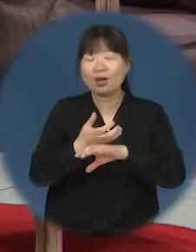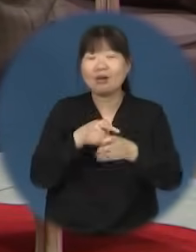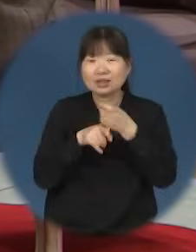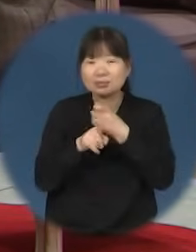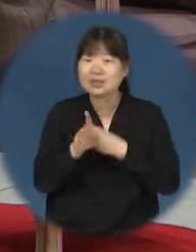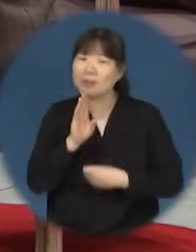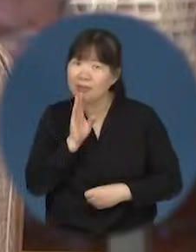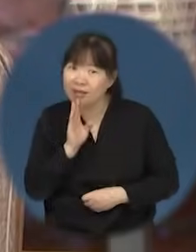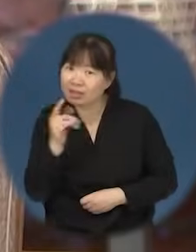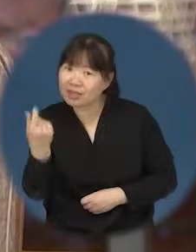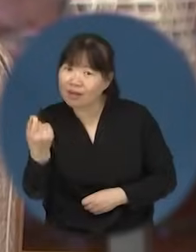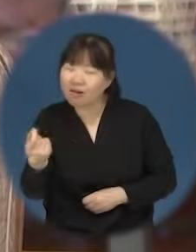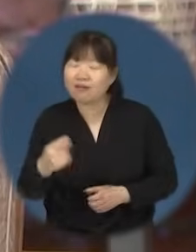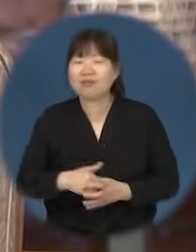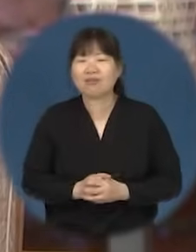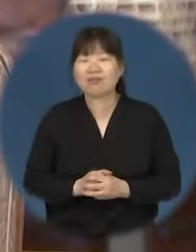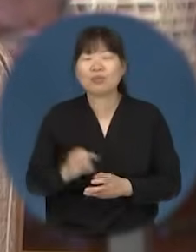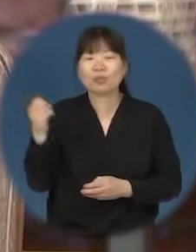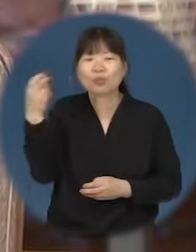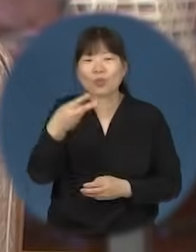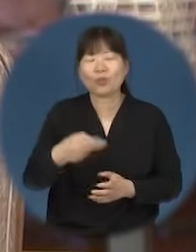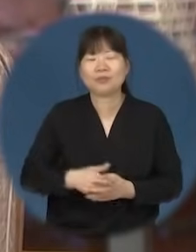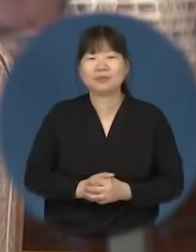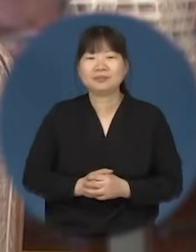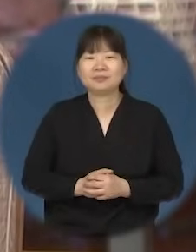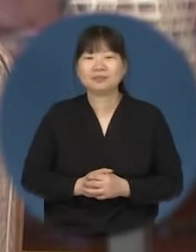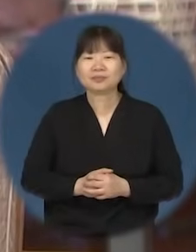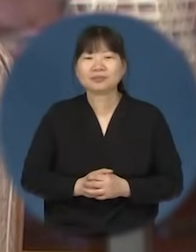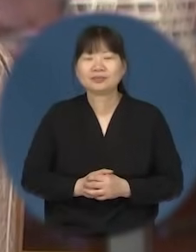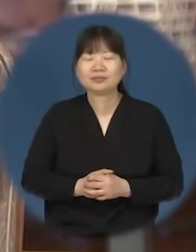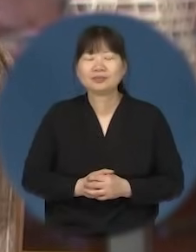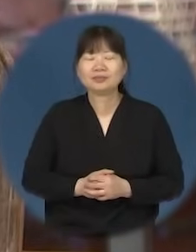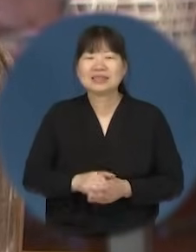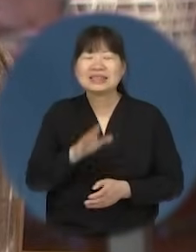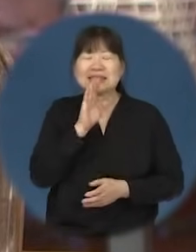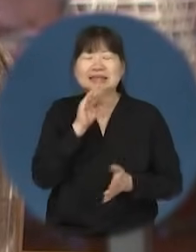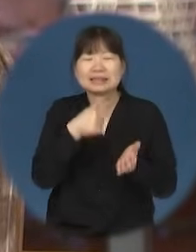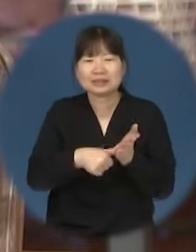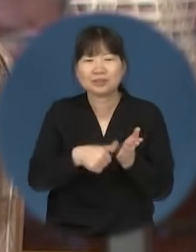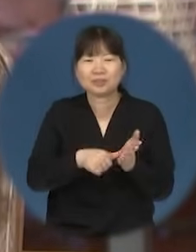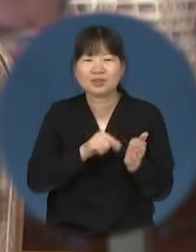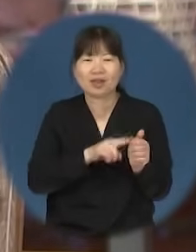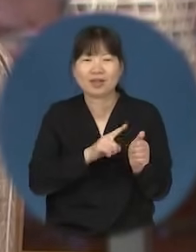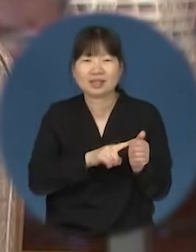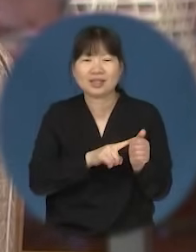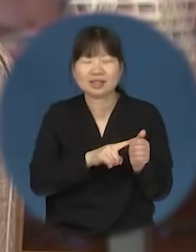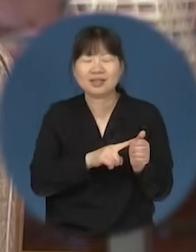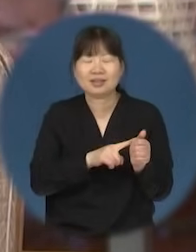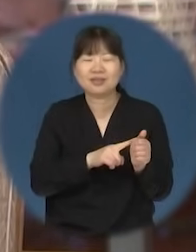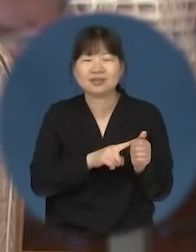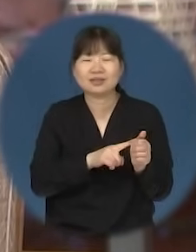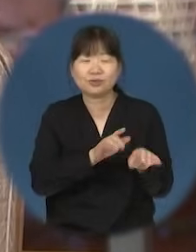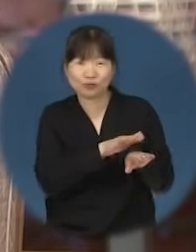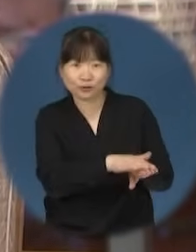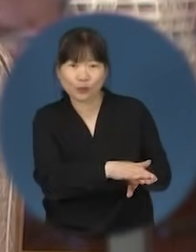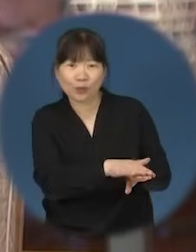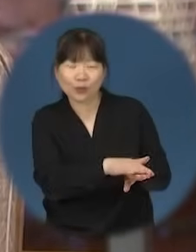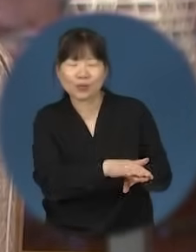맞습니다. 그리고 이제 더 나아가서 실물 자산을 기반으로